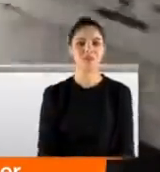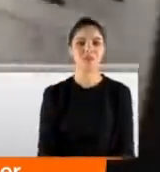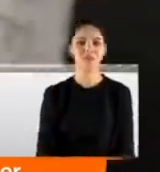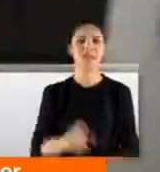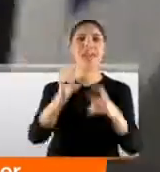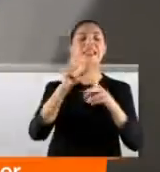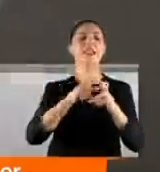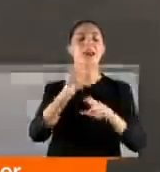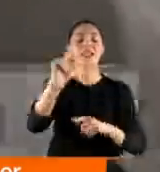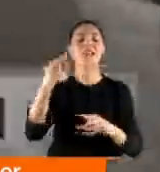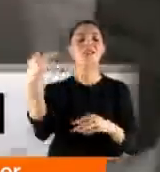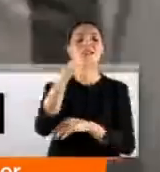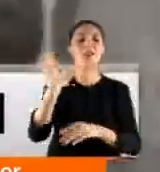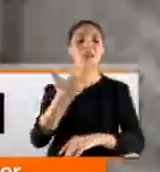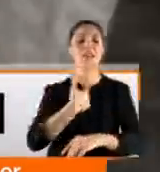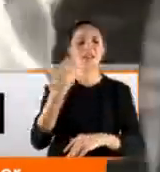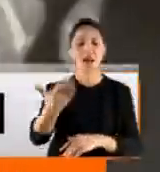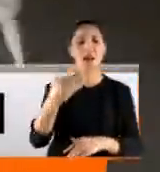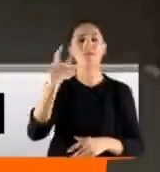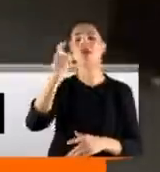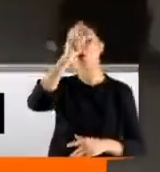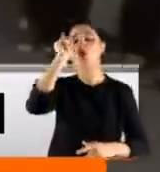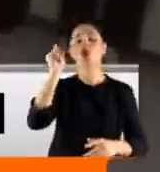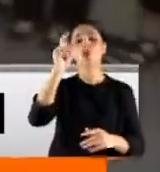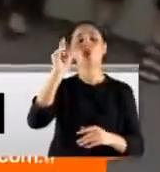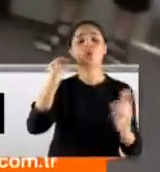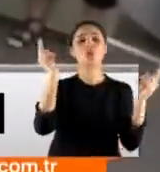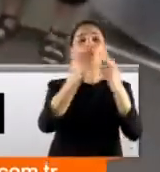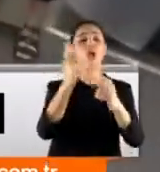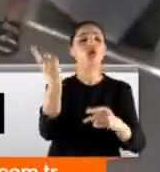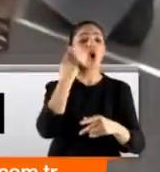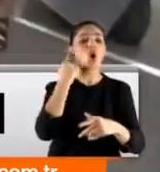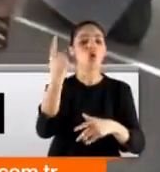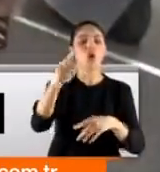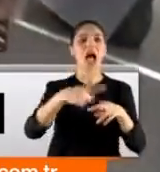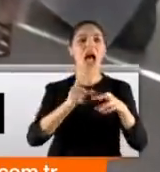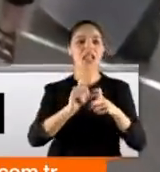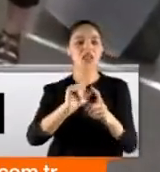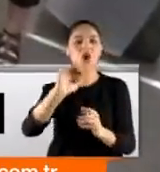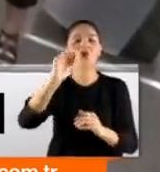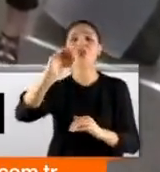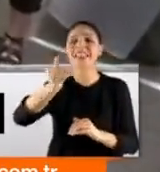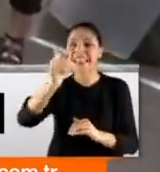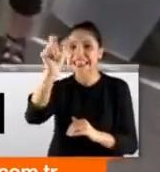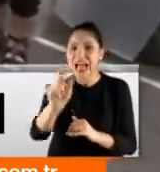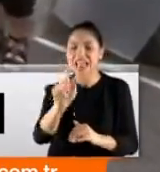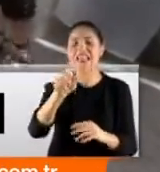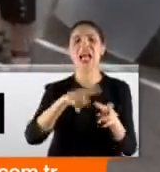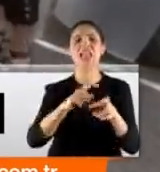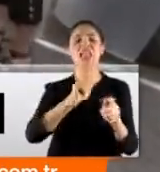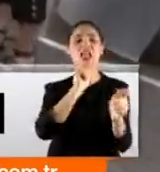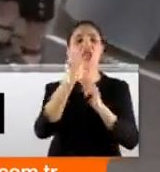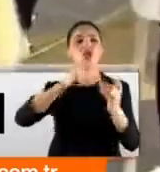SpaceX şirketinin sahibi dünyaca ünlü girişimci Elon Musk, astronot taksi hizmetini geliştirmek ve test etmek için NASA ile